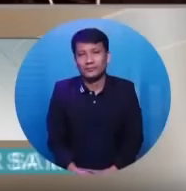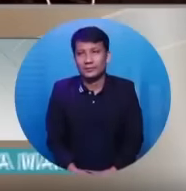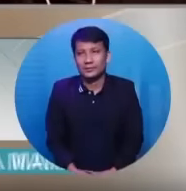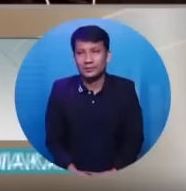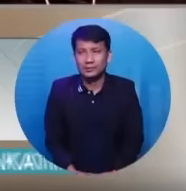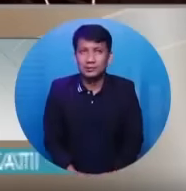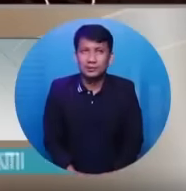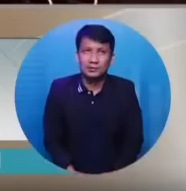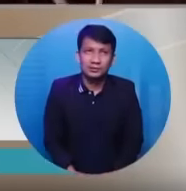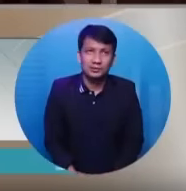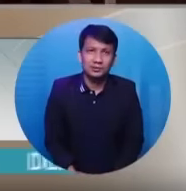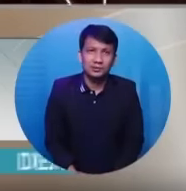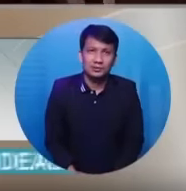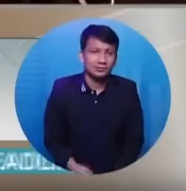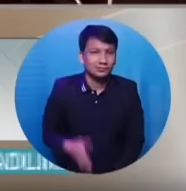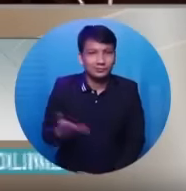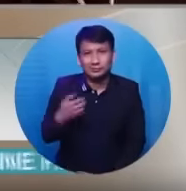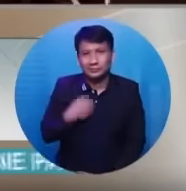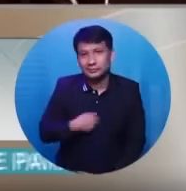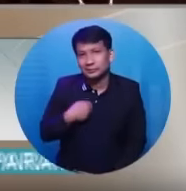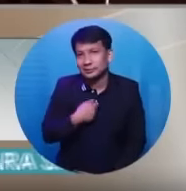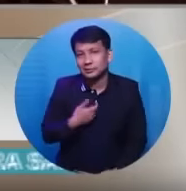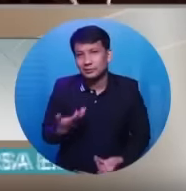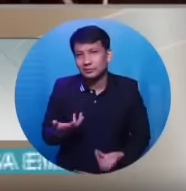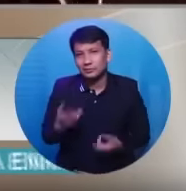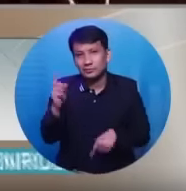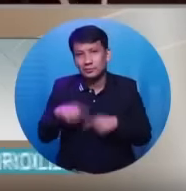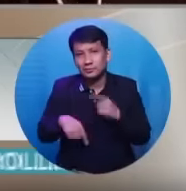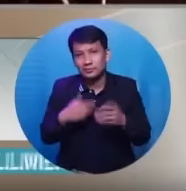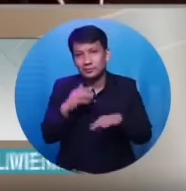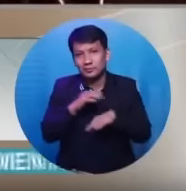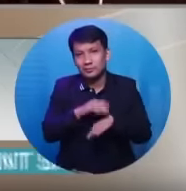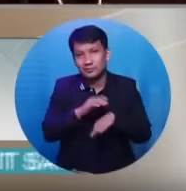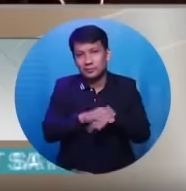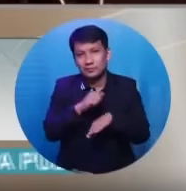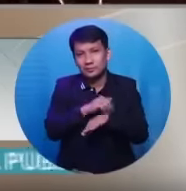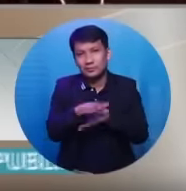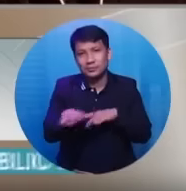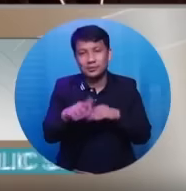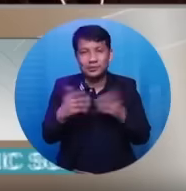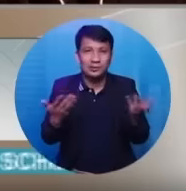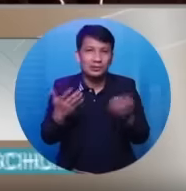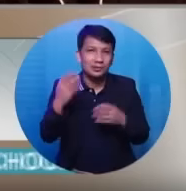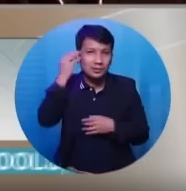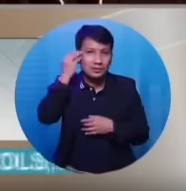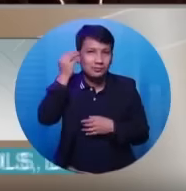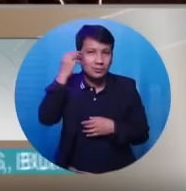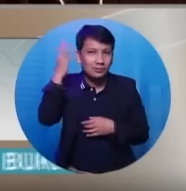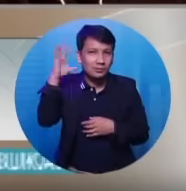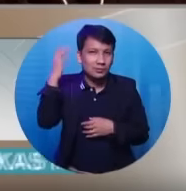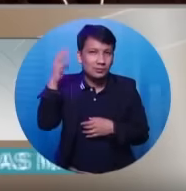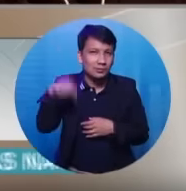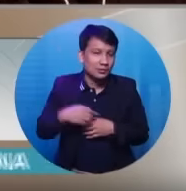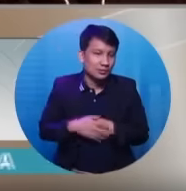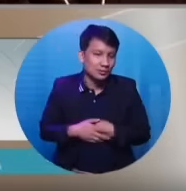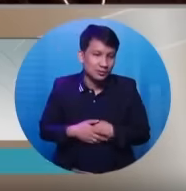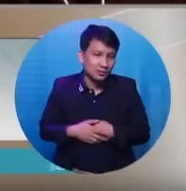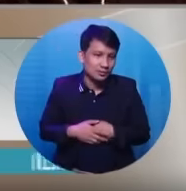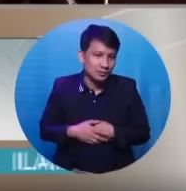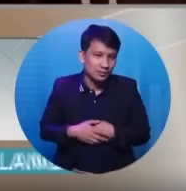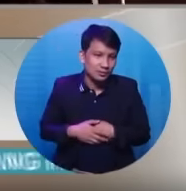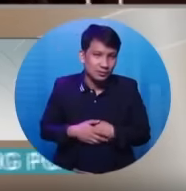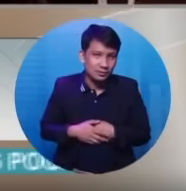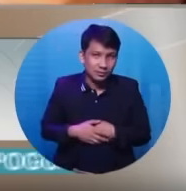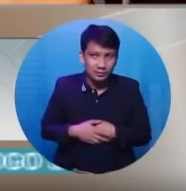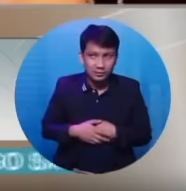namang, sorry sir, I'm sorry. Pero pwede mo akong bantaan kung gusto mo. Praning ka, sir. Hindi ko po, gali yun, sir. Hindi ko gali yun. Hindi kayo mag-aawal.